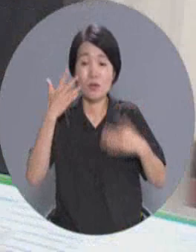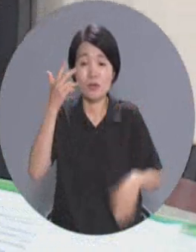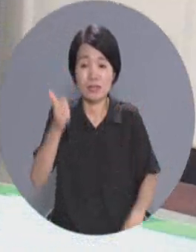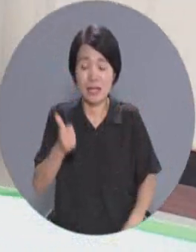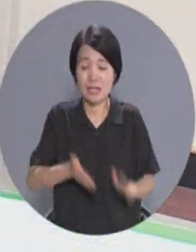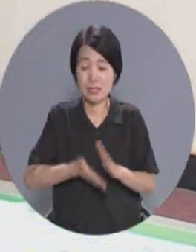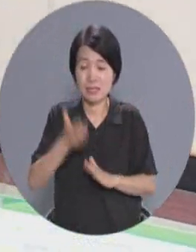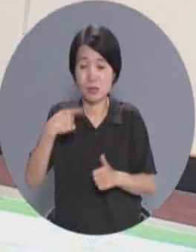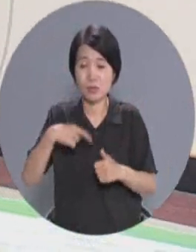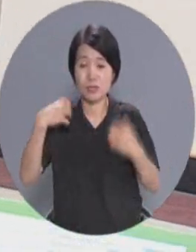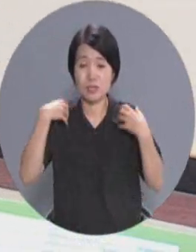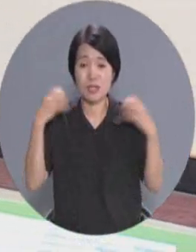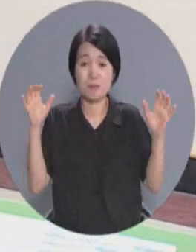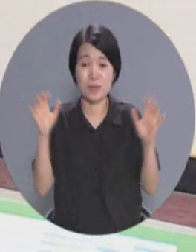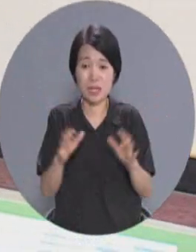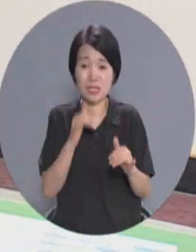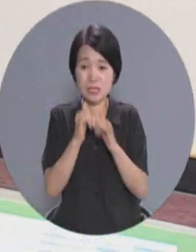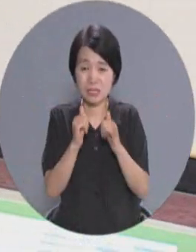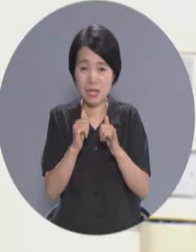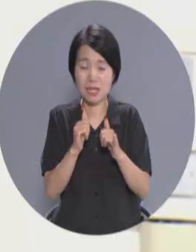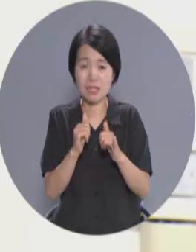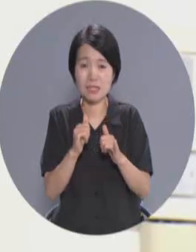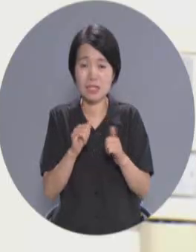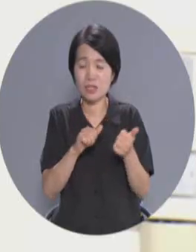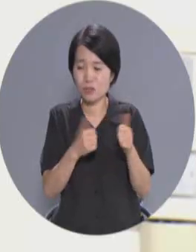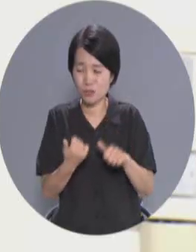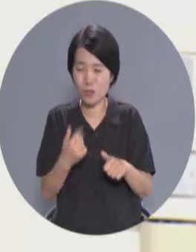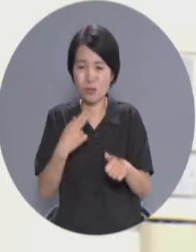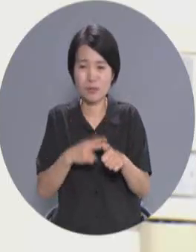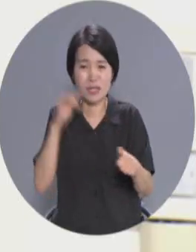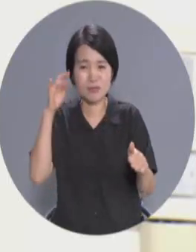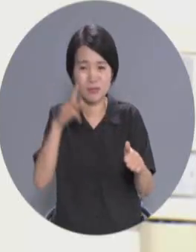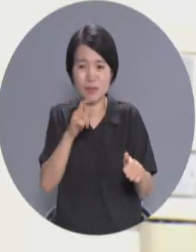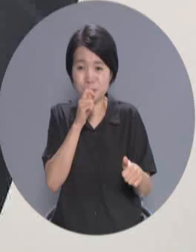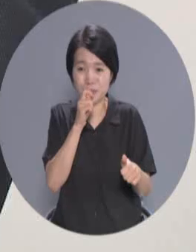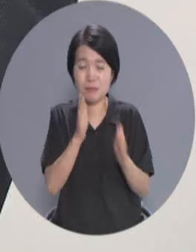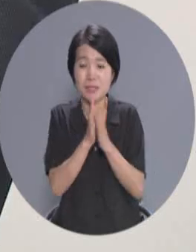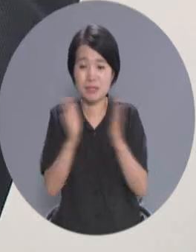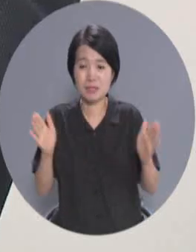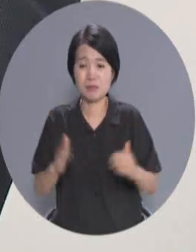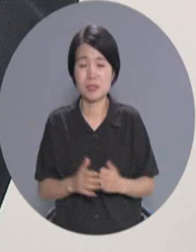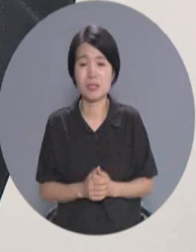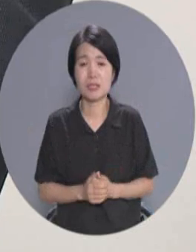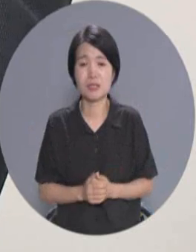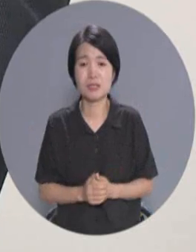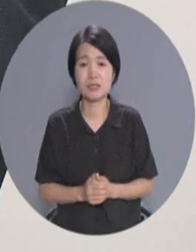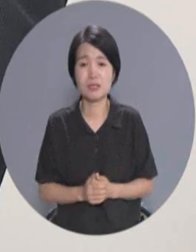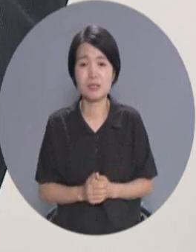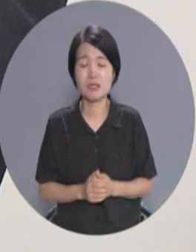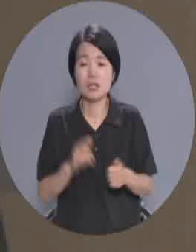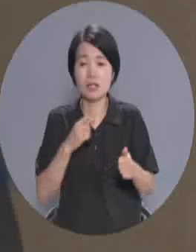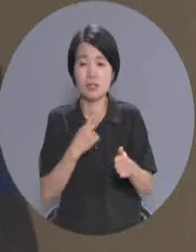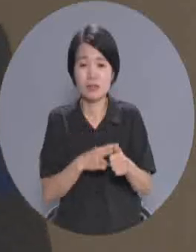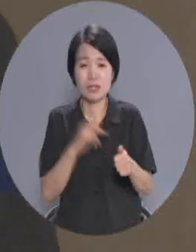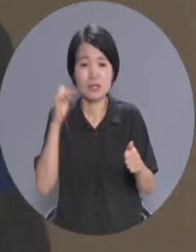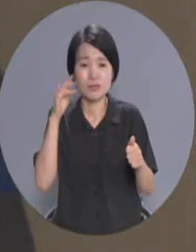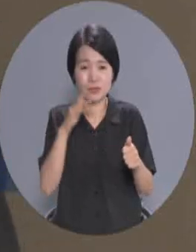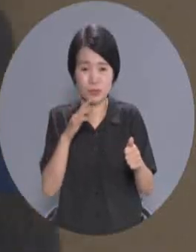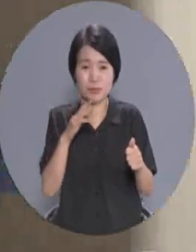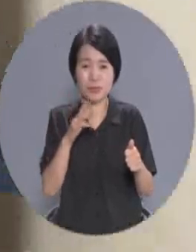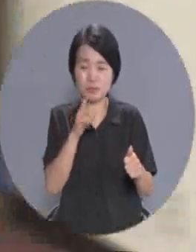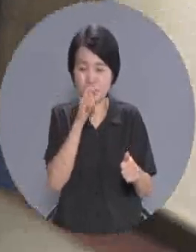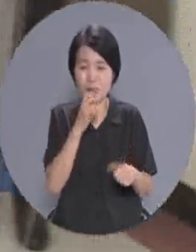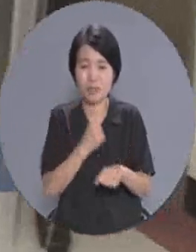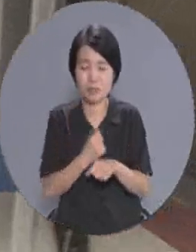모였습니다. 기자회견은 숨진 교사를 추모하는 묵념으로 시작됐습니다. 그분을 기리면서 간단히 묵념하도록